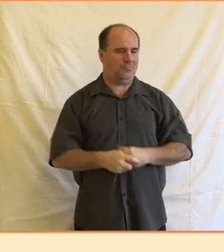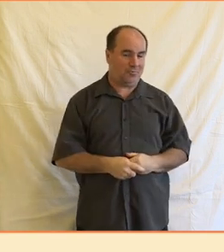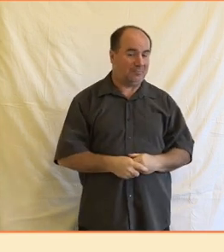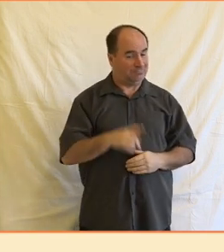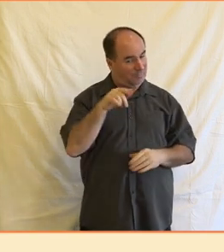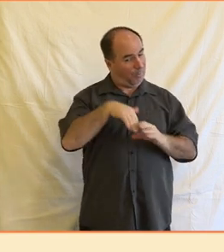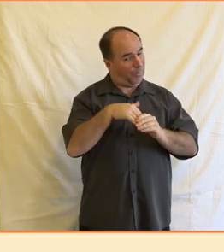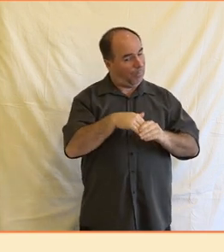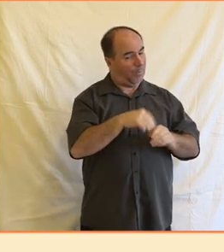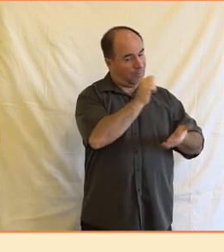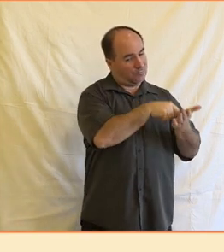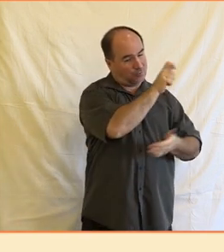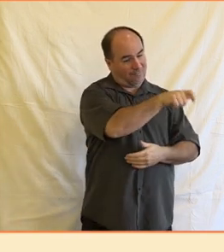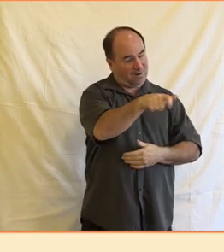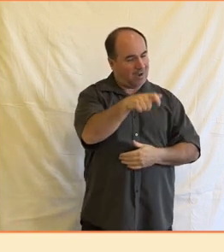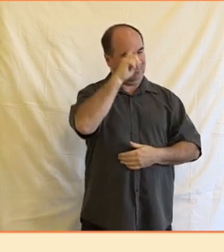zveřejněny.